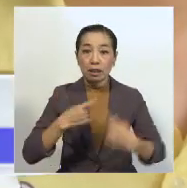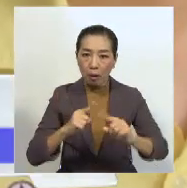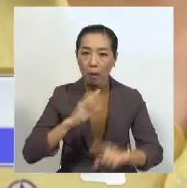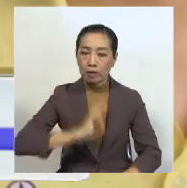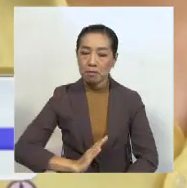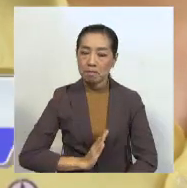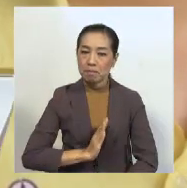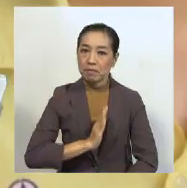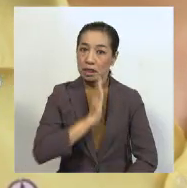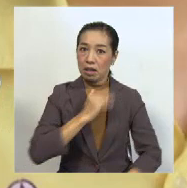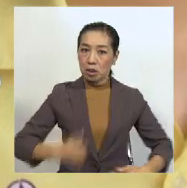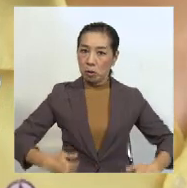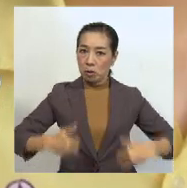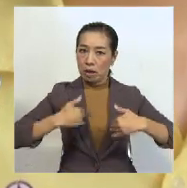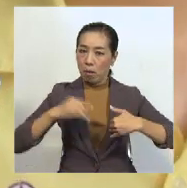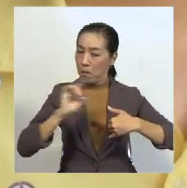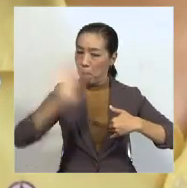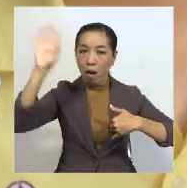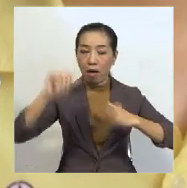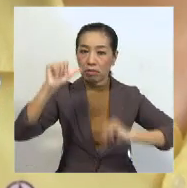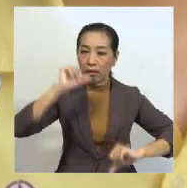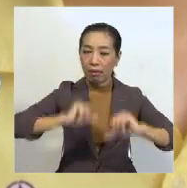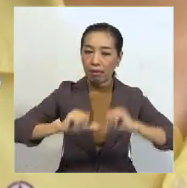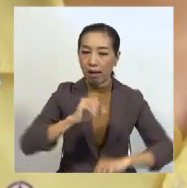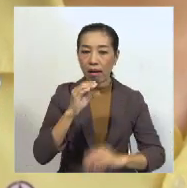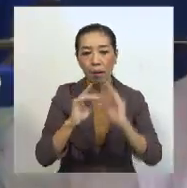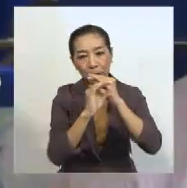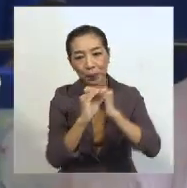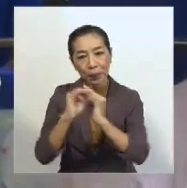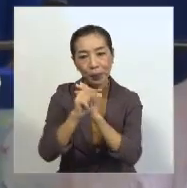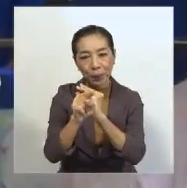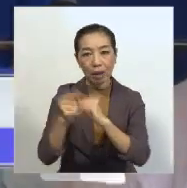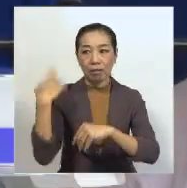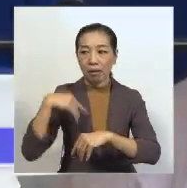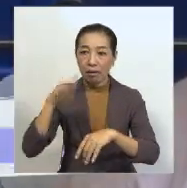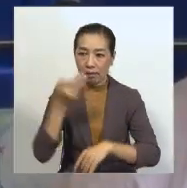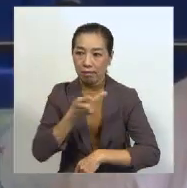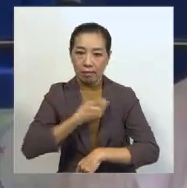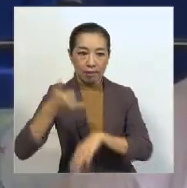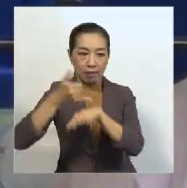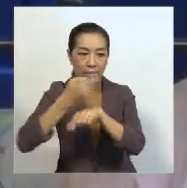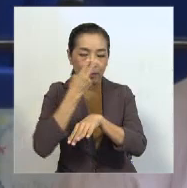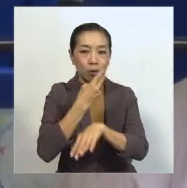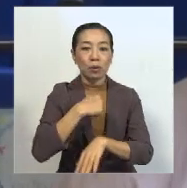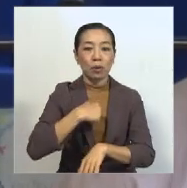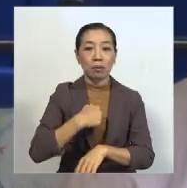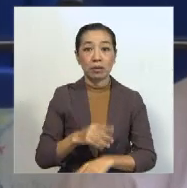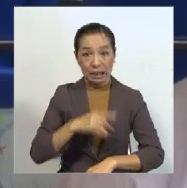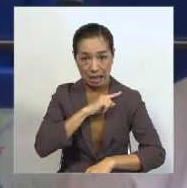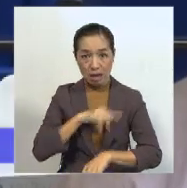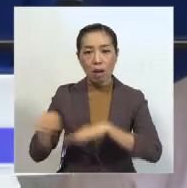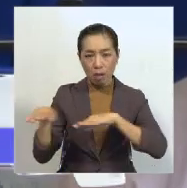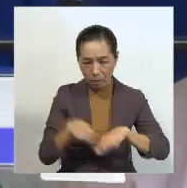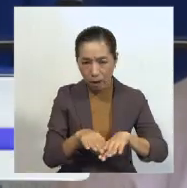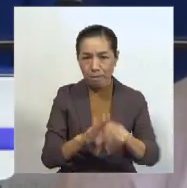ๆค่ะเป็นครั้งหนึ่งในชีวิตที่ได้มีโอกาสบรรเลงเพลงต่อหน้าพระพักตร์ค่ะ พร้อมในระดับหนึ่งค่ะแล้วก็จะซ้อมให้เต็มที่ทุก